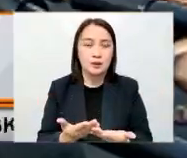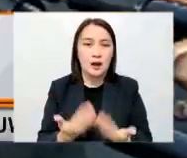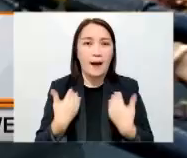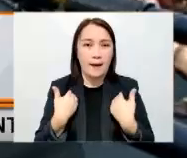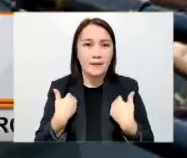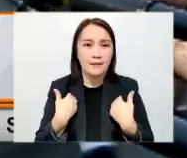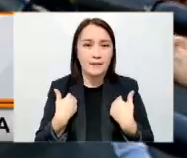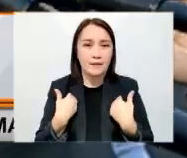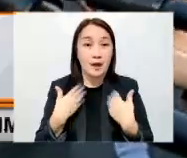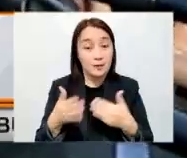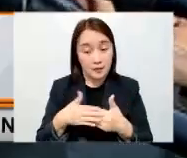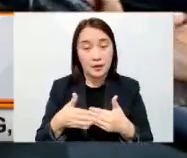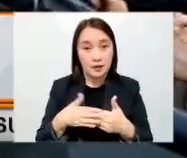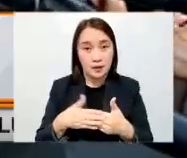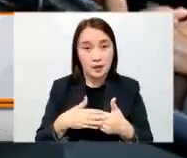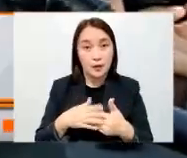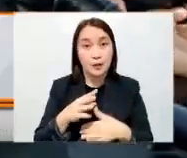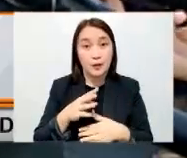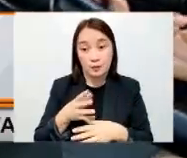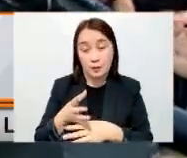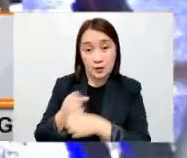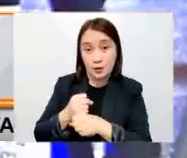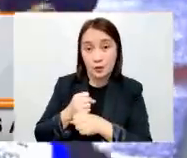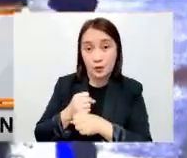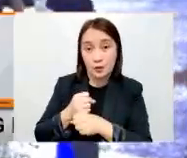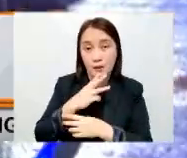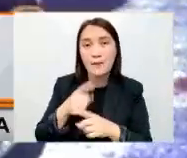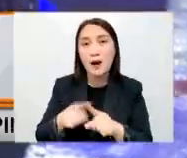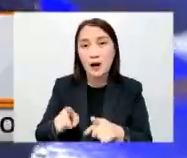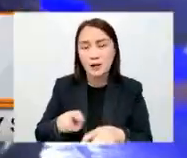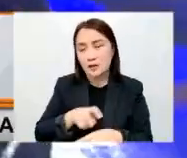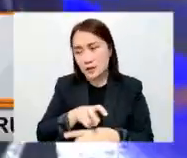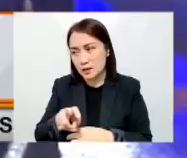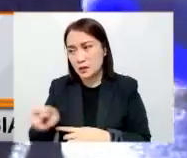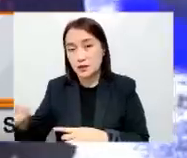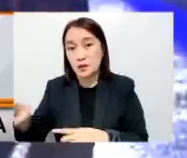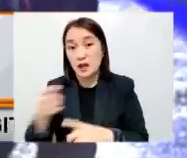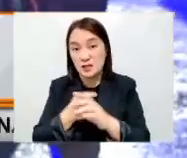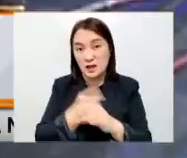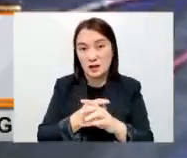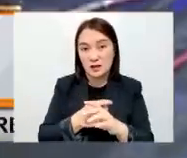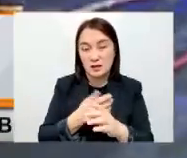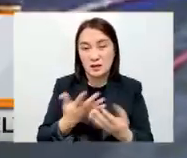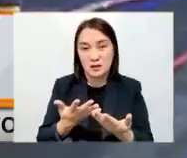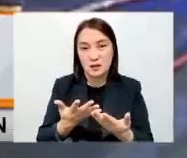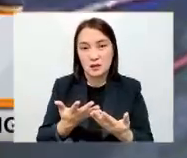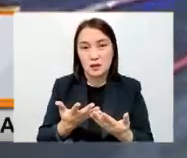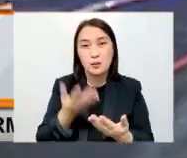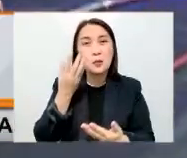nearest hydrant. Kaya lang magti-take time syempre yung travel niya nung truck. Dahil mabilis lang naman yung minuto maubos yung tubig sa truck.